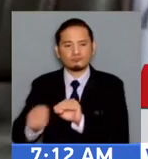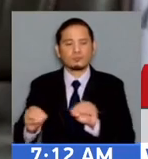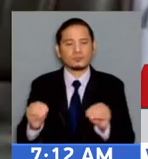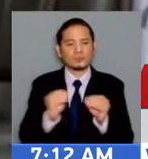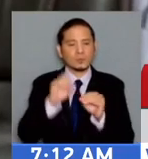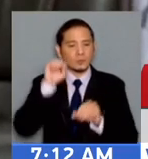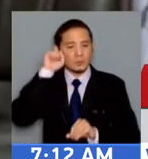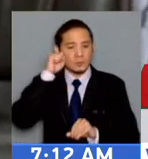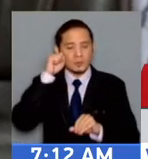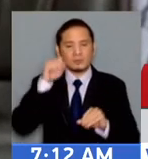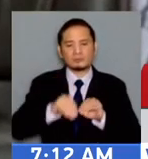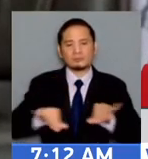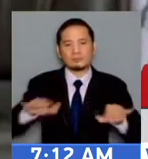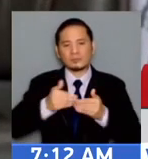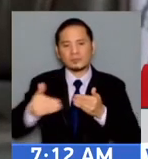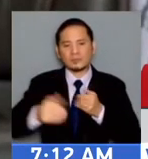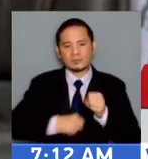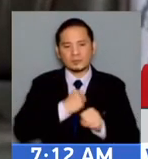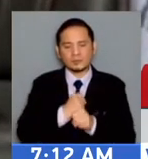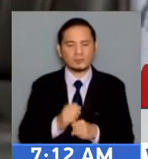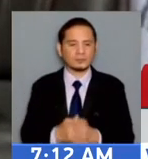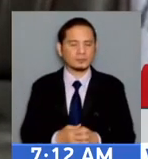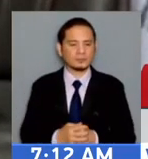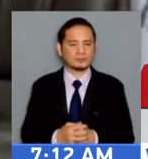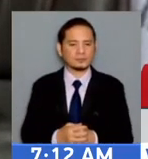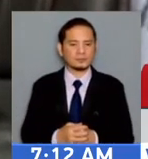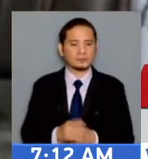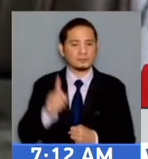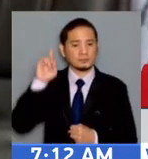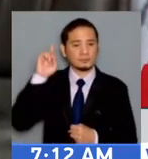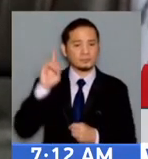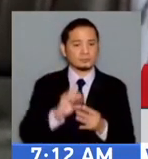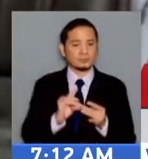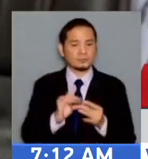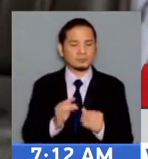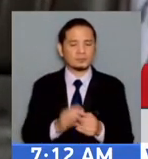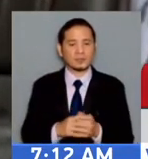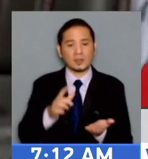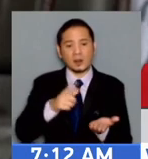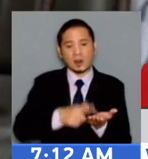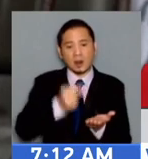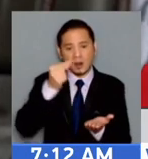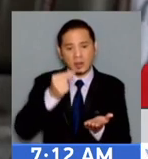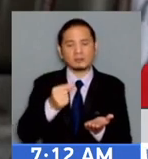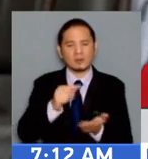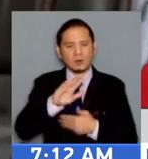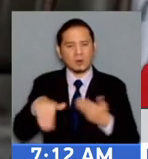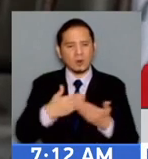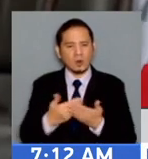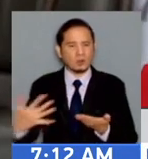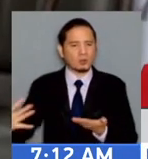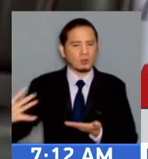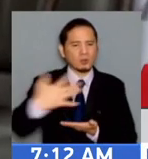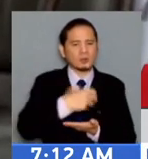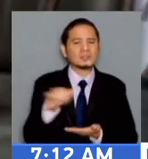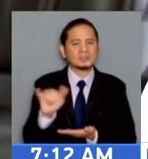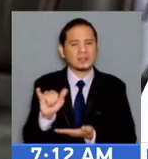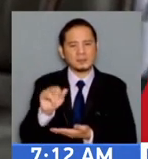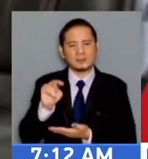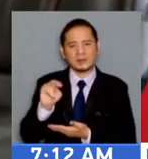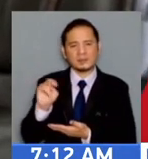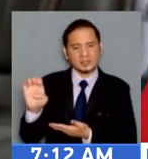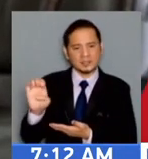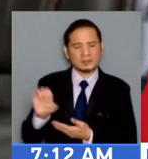Pangasinan area may harvest. Kasi dun sa Nueva Ecija, lahat ho nagtatanim. Ang sabi naman nila